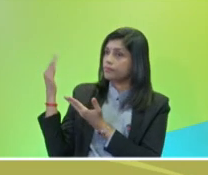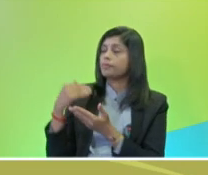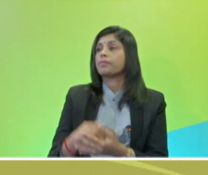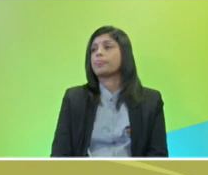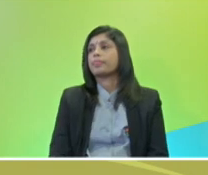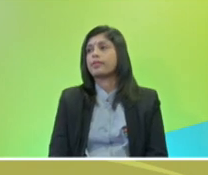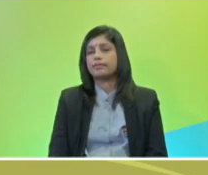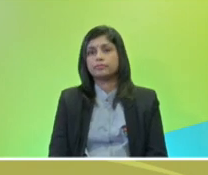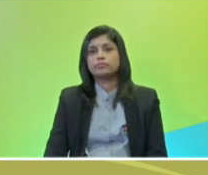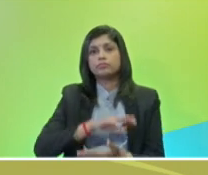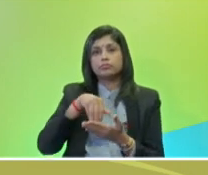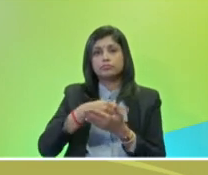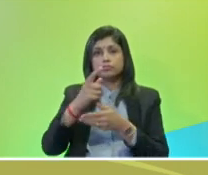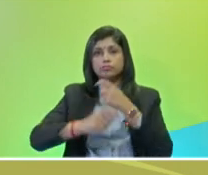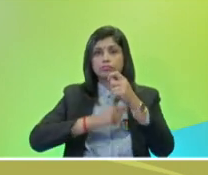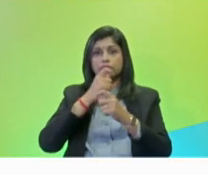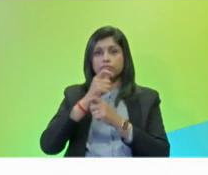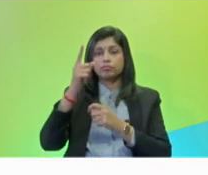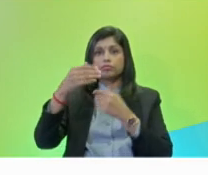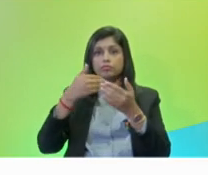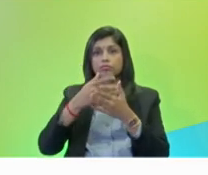jasmani dan kesehatan